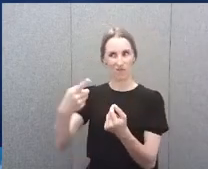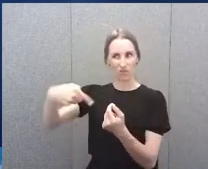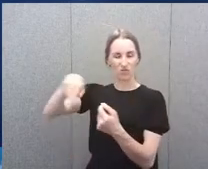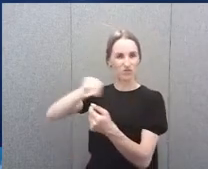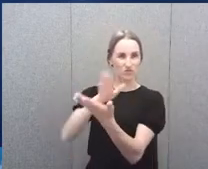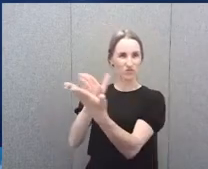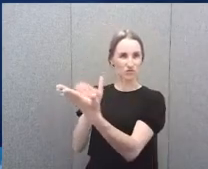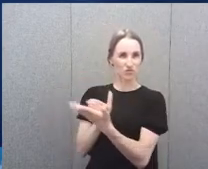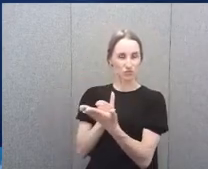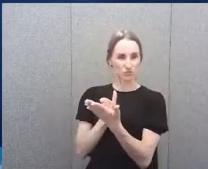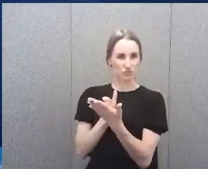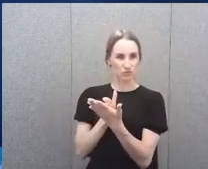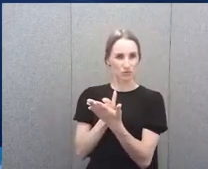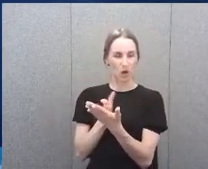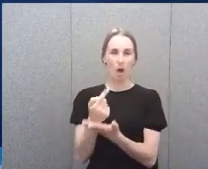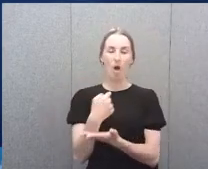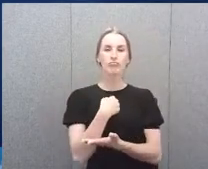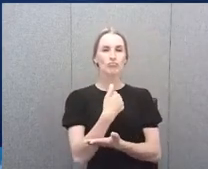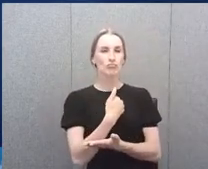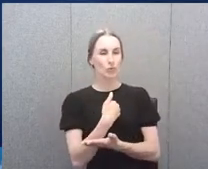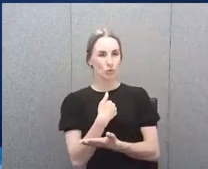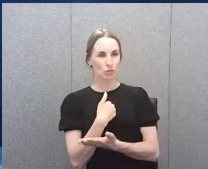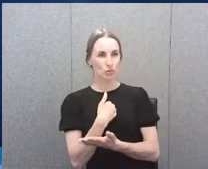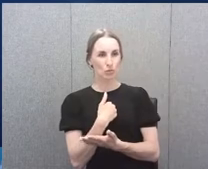везде. И